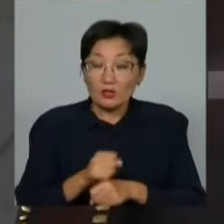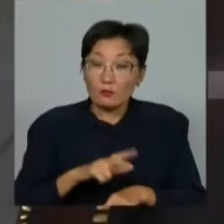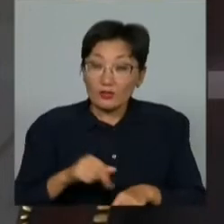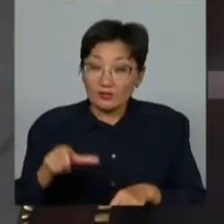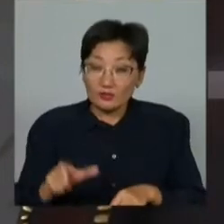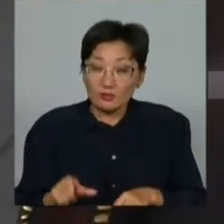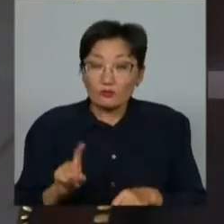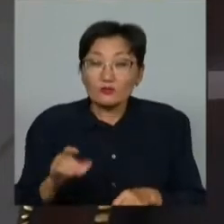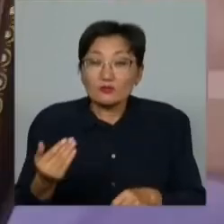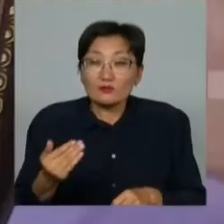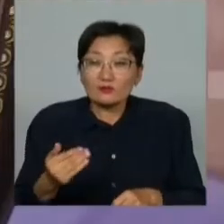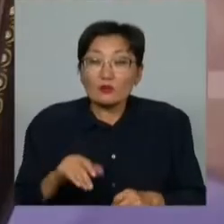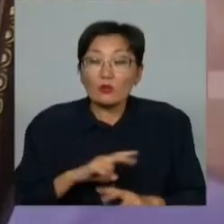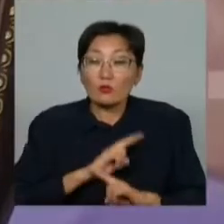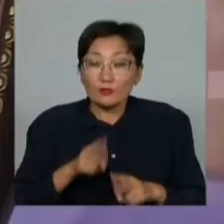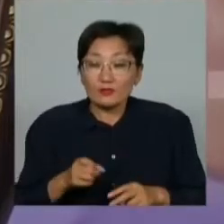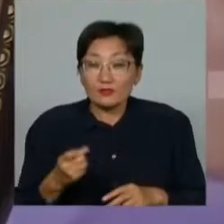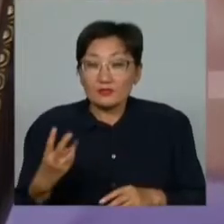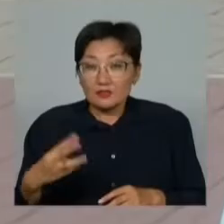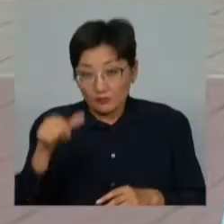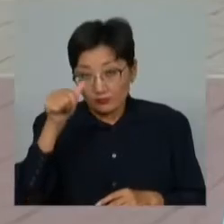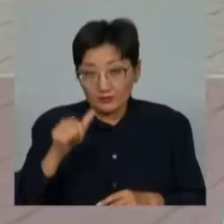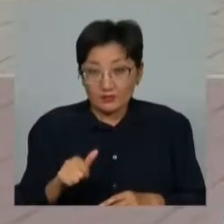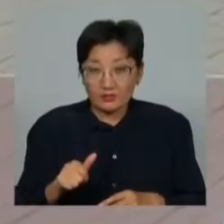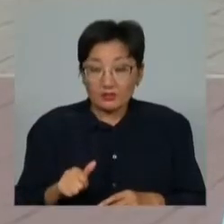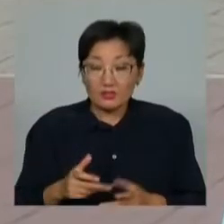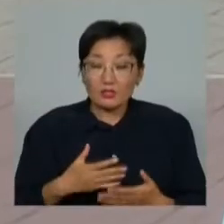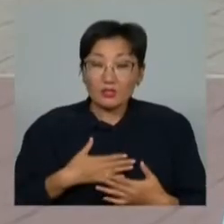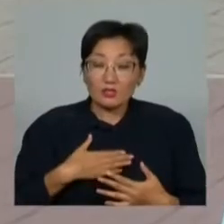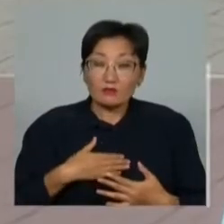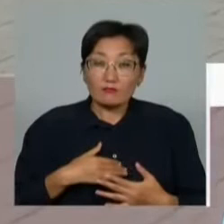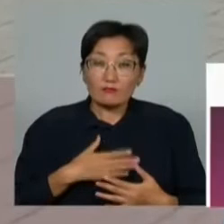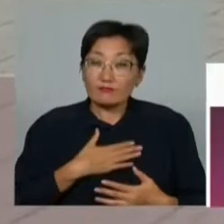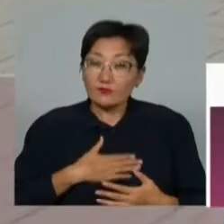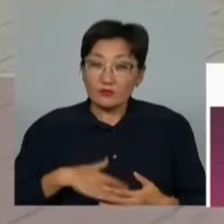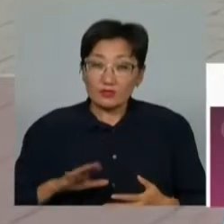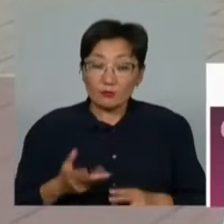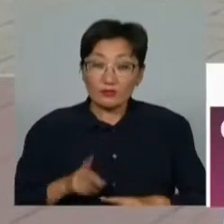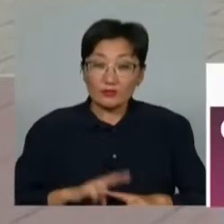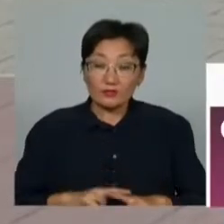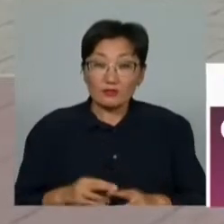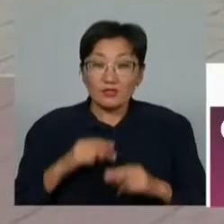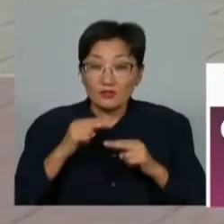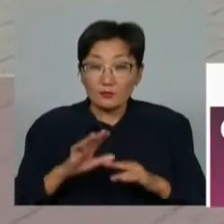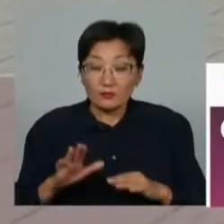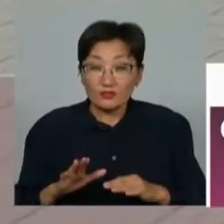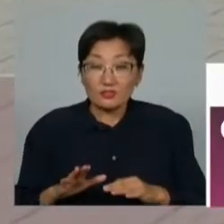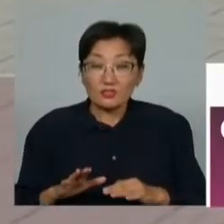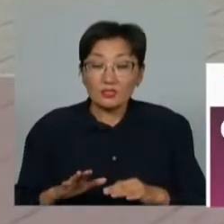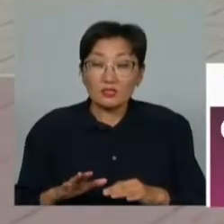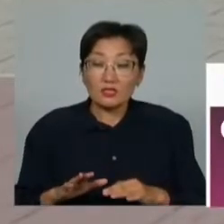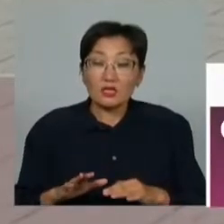правоохранители, от чего он и умер спустя несколько месяцев. Нас это не удовлетворяет, потому что они не обращают внимания на